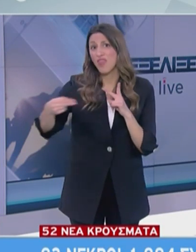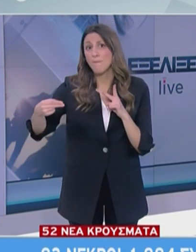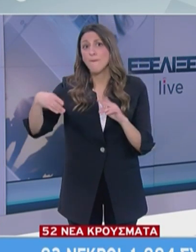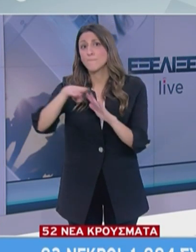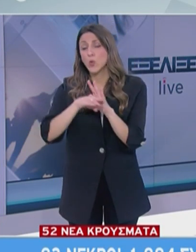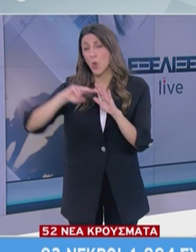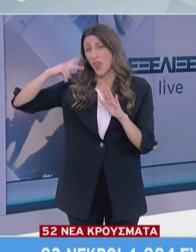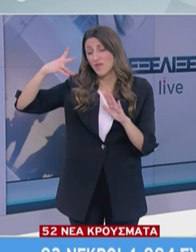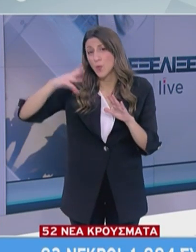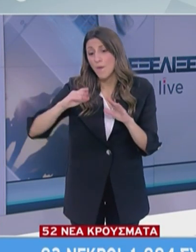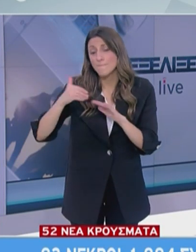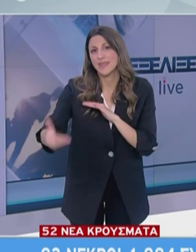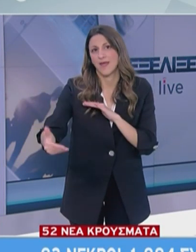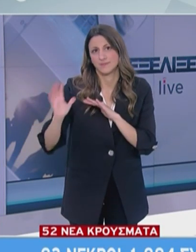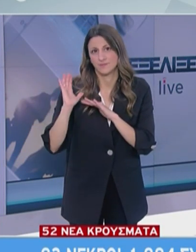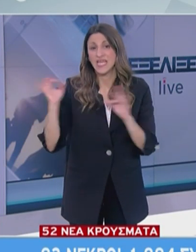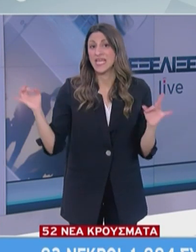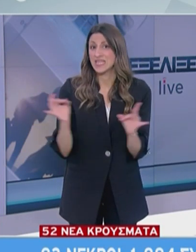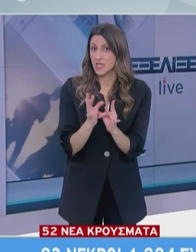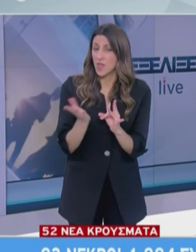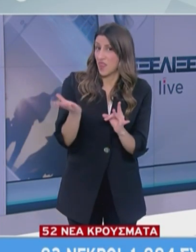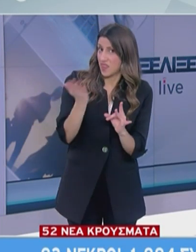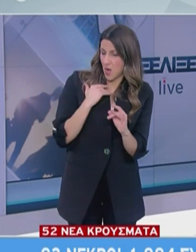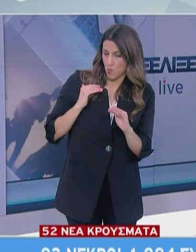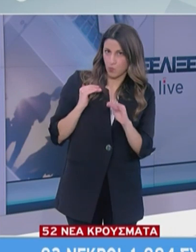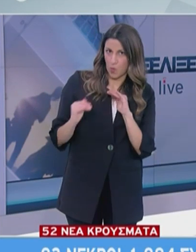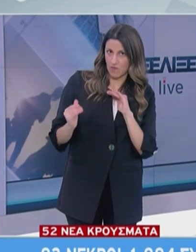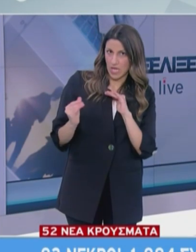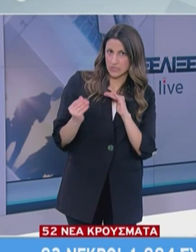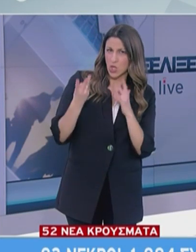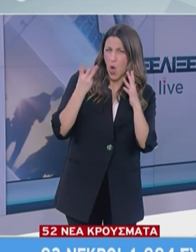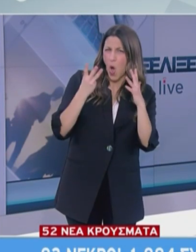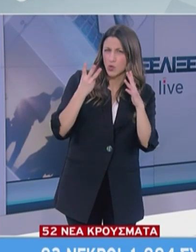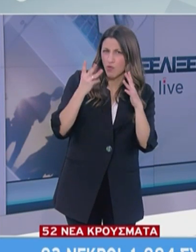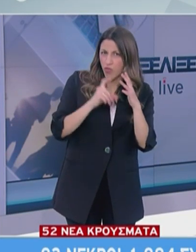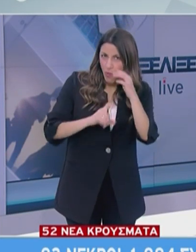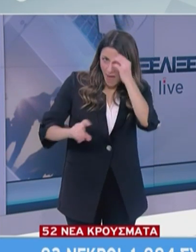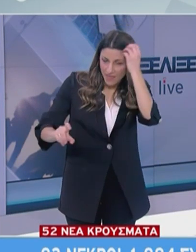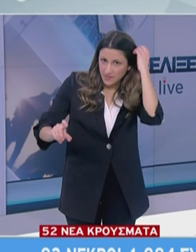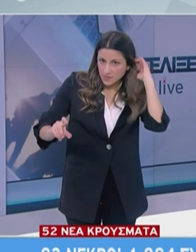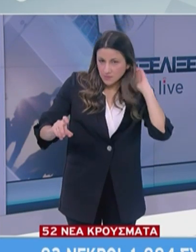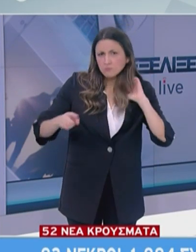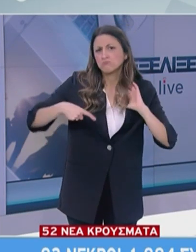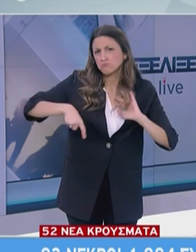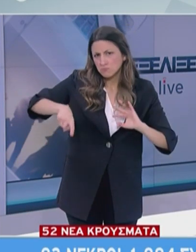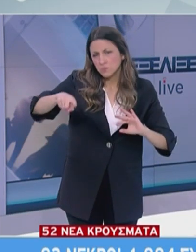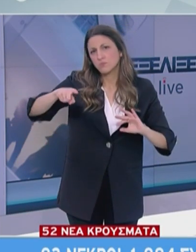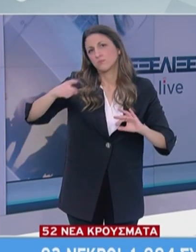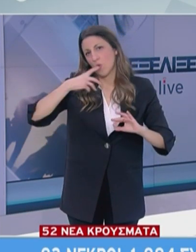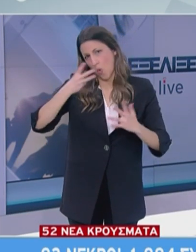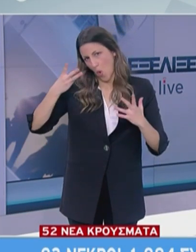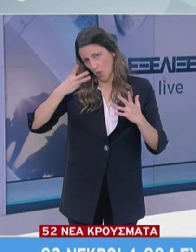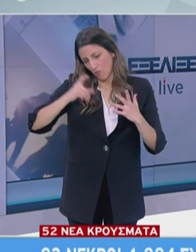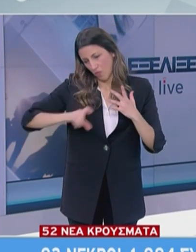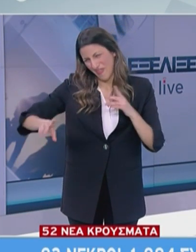που σημαίνει ότι εάν δεν το πάρεις συνεχόμενα για τις επόμενες 8 εβδομάδες, που αναμένεται να κυκλοφορεί ο ιός